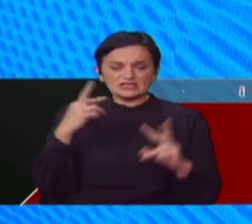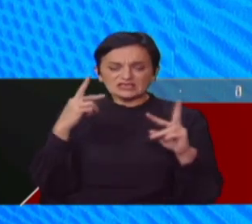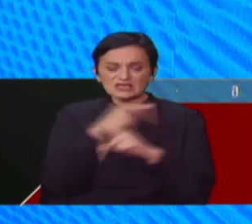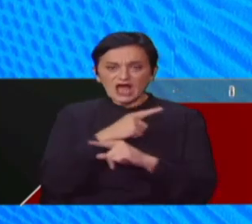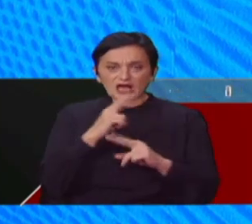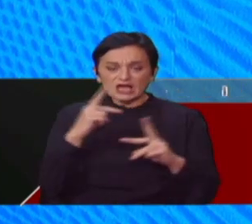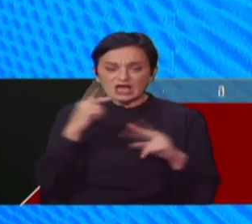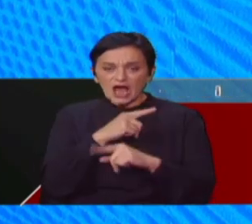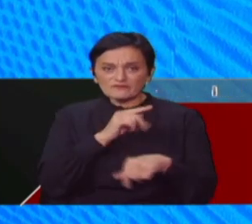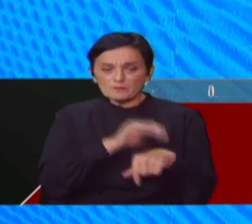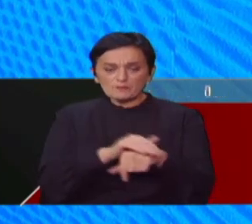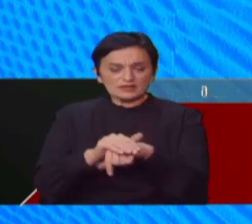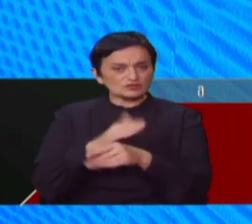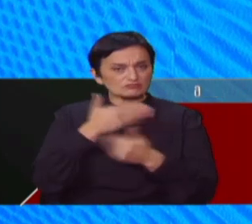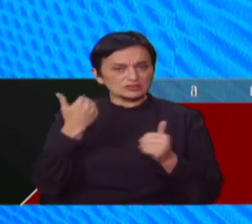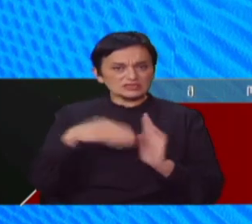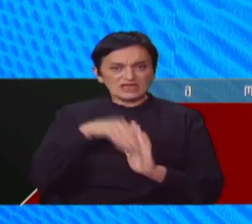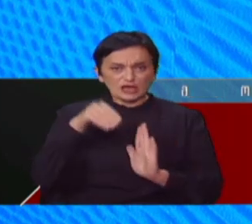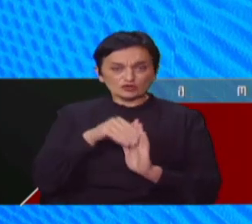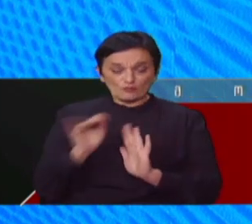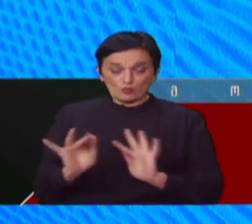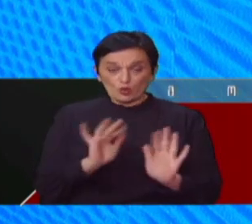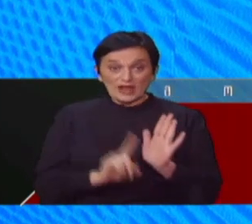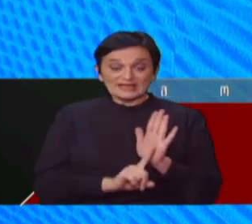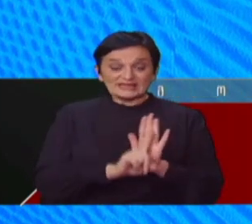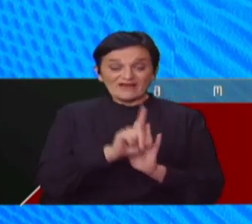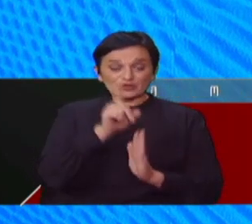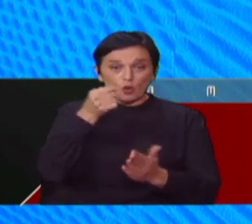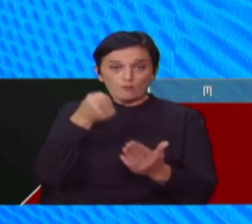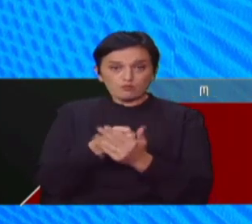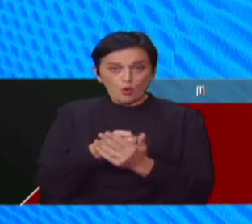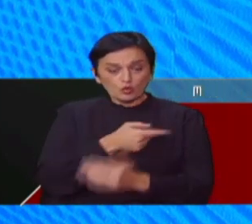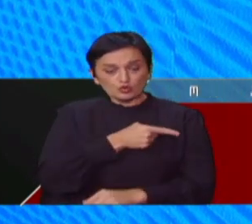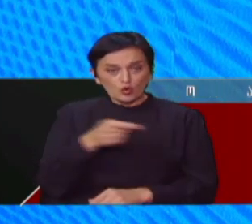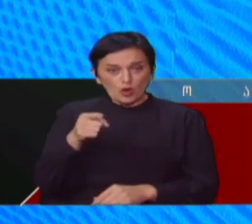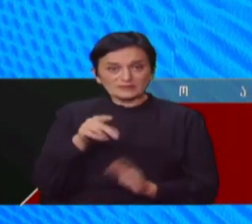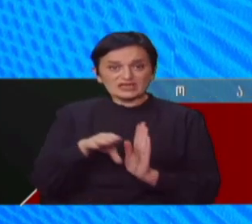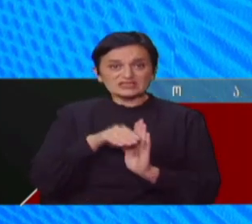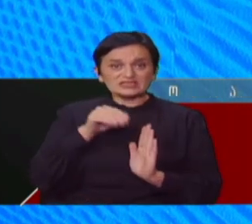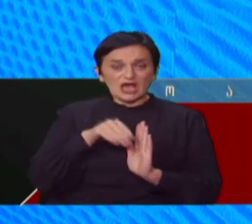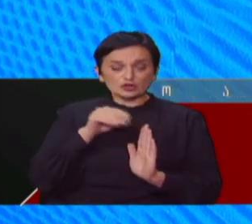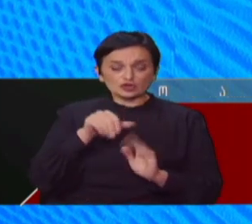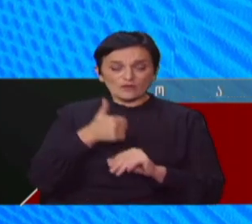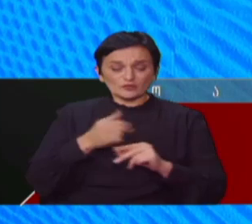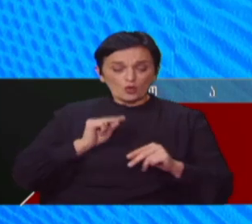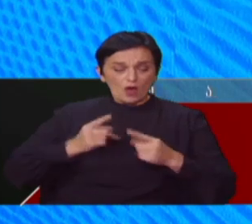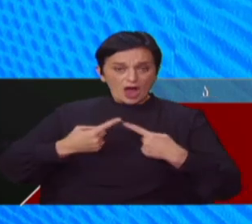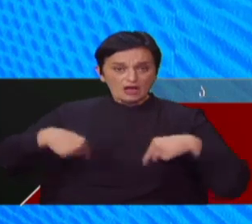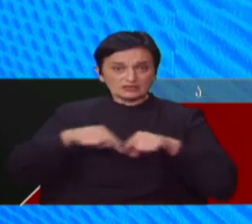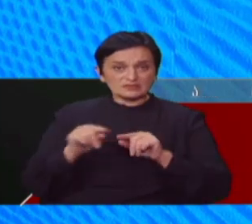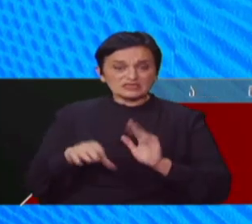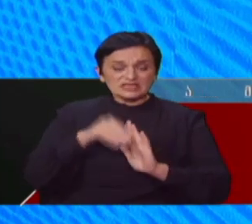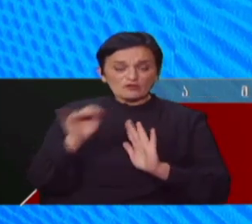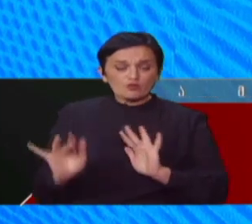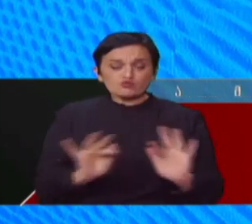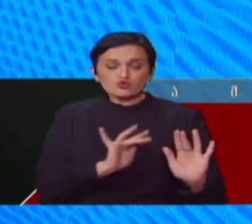да, харуэзеби, арпиксирдеба, Сарчену, процесс, тавидам боломде, Сарчену администрация, узрунгоп, Сарчену процессе